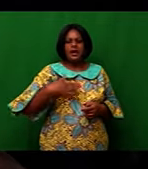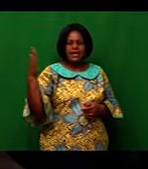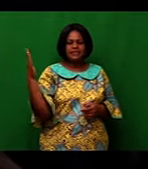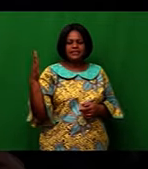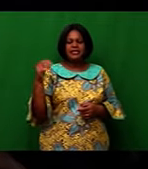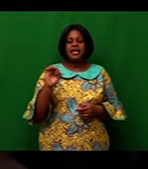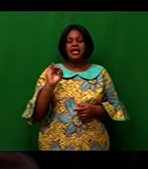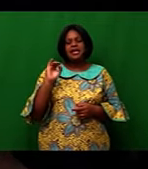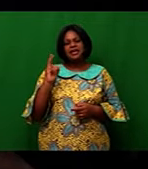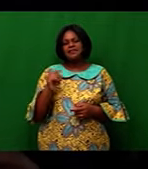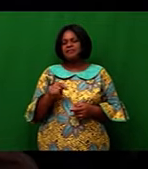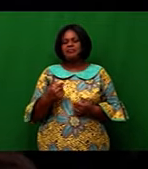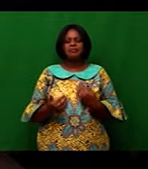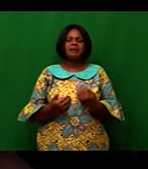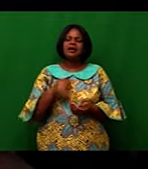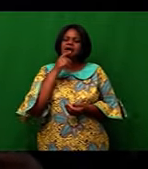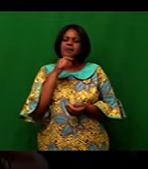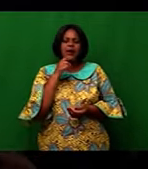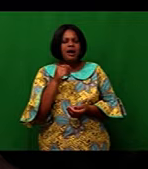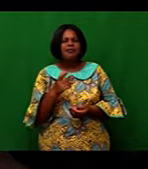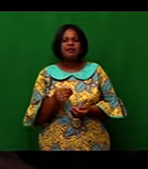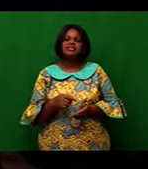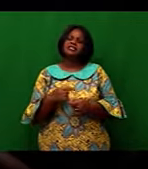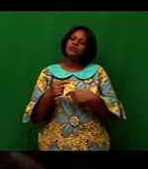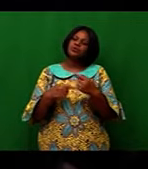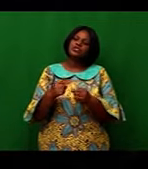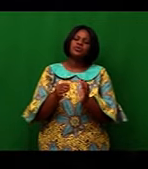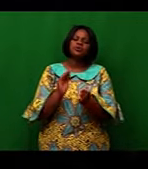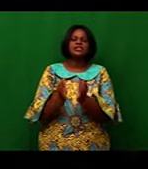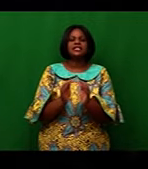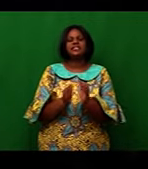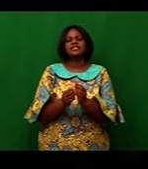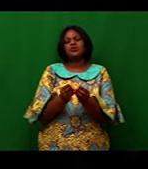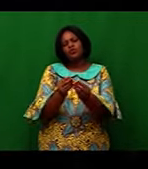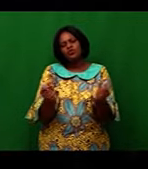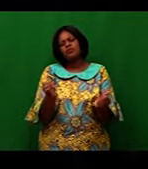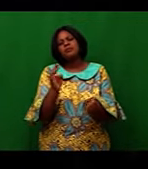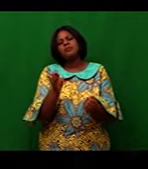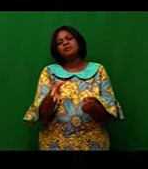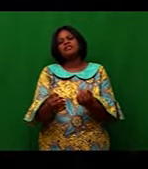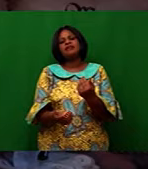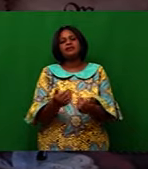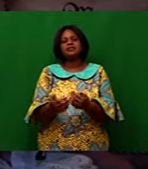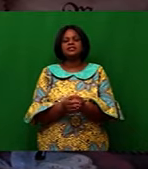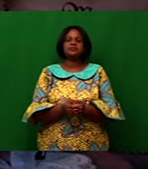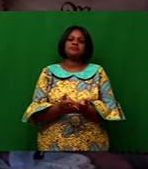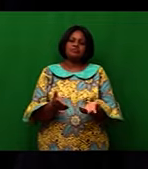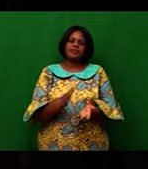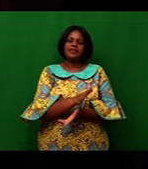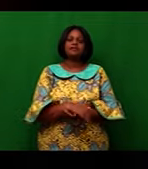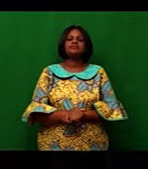vachiripo vagadzirise vana kuti atidzinza rirambe rakabatana. Mashoko makukuta akanaka kutaurwa. Taura